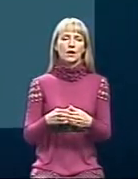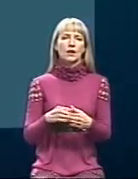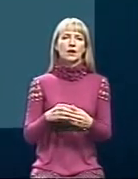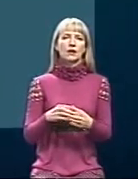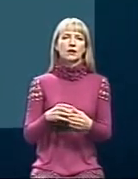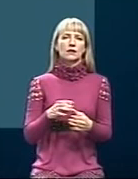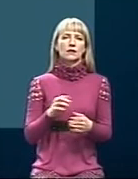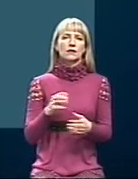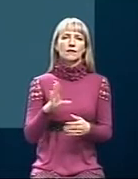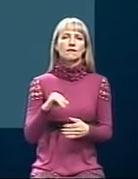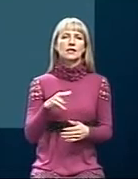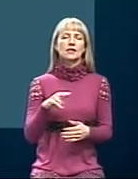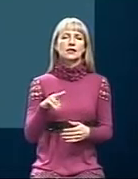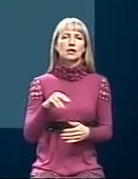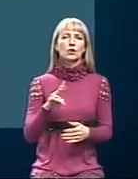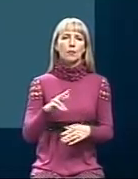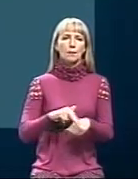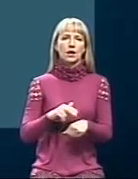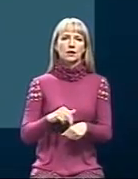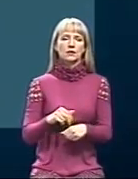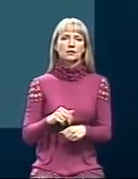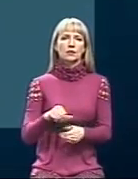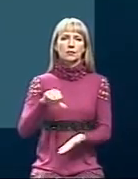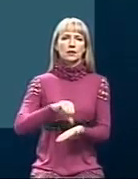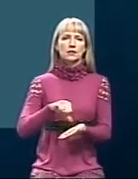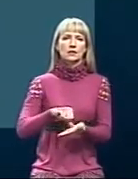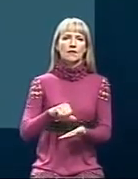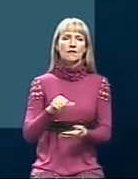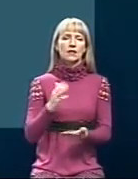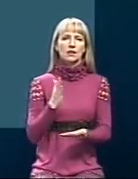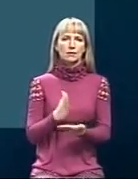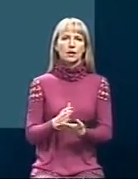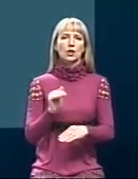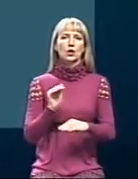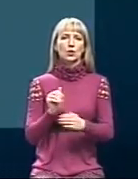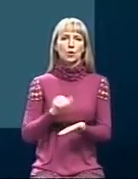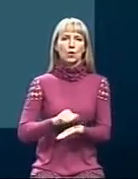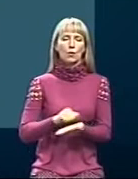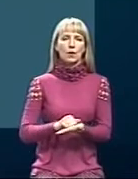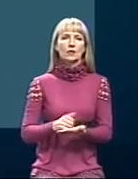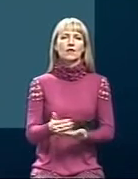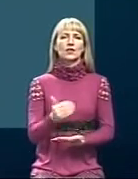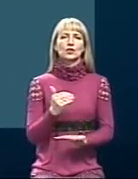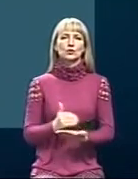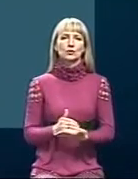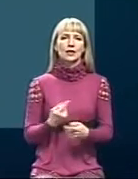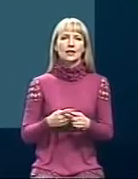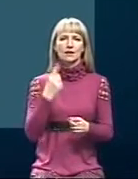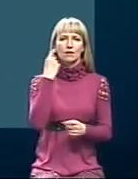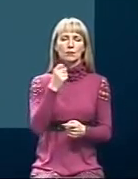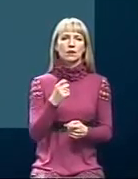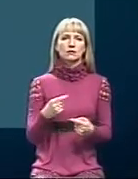поліції. Представник даного підприємства зазначив, що має дозвільні документи. В результаті ця інформація